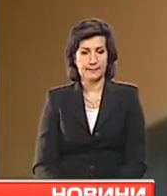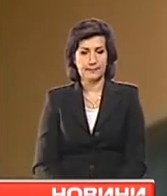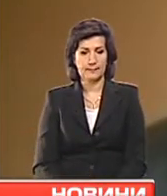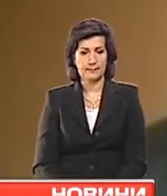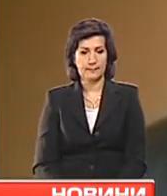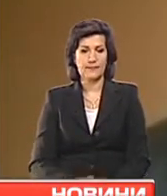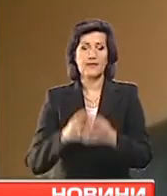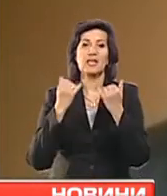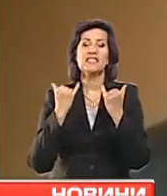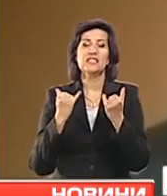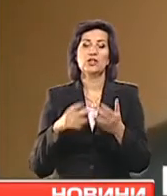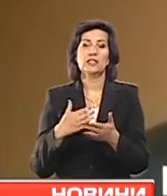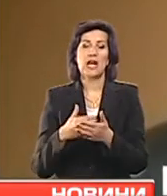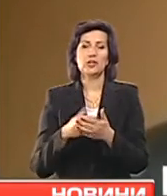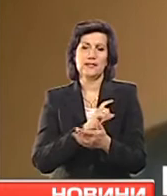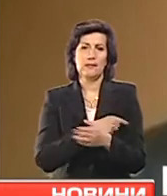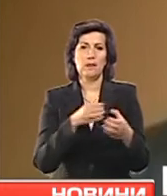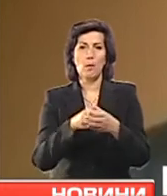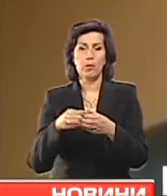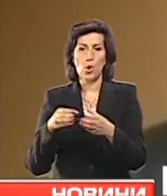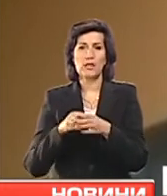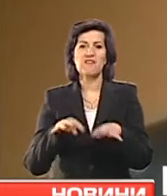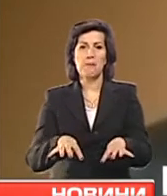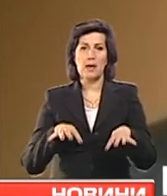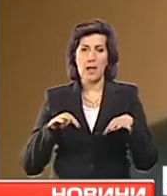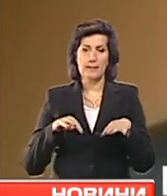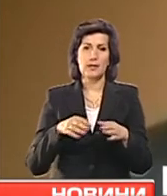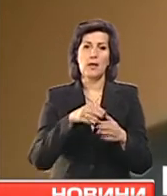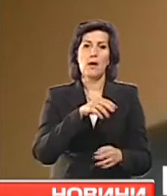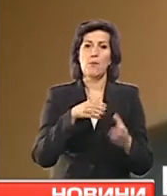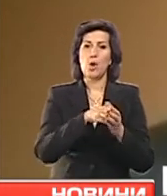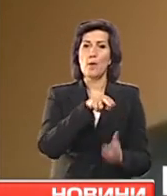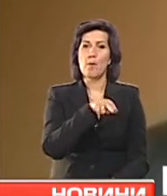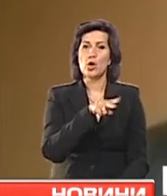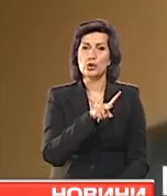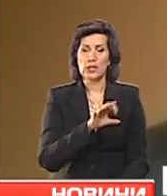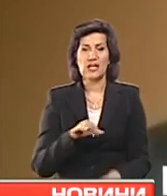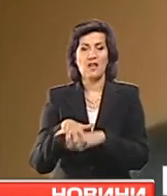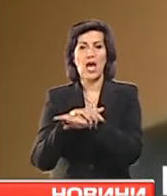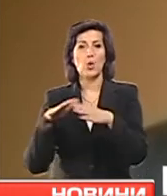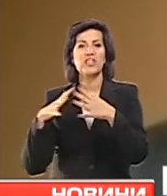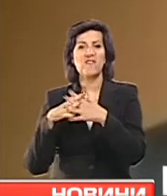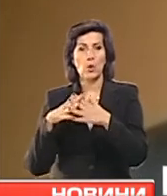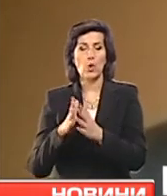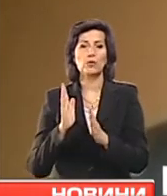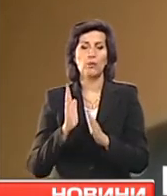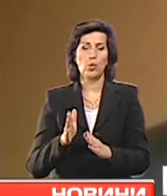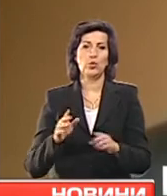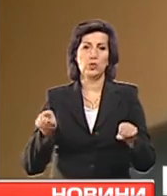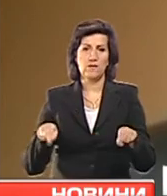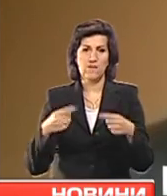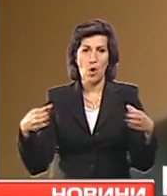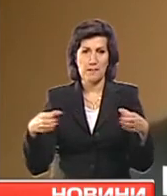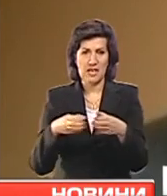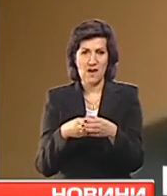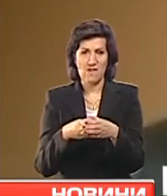Сильные, как сейчас кажется, блоки в парламенте, то есть блок Порошенко и Народный фронт будет